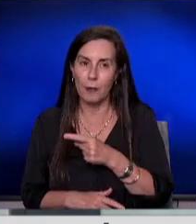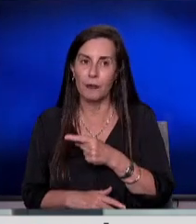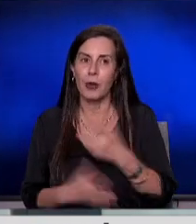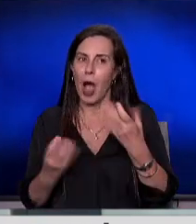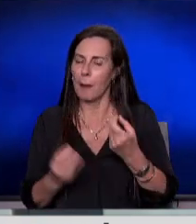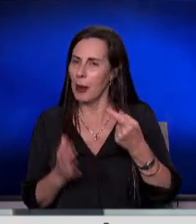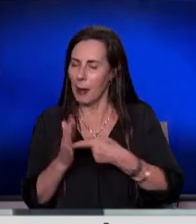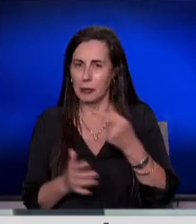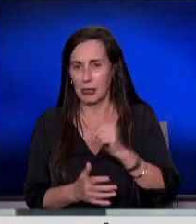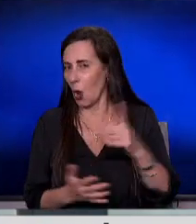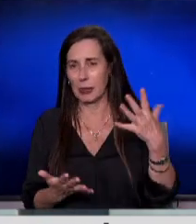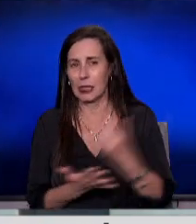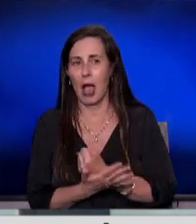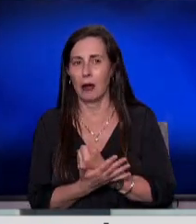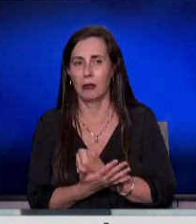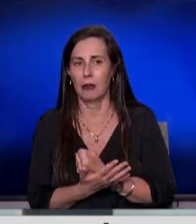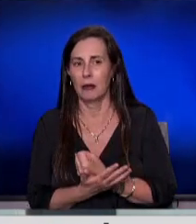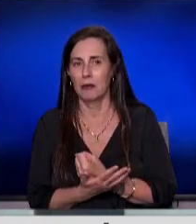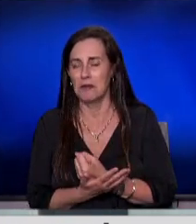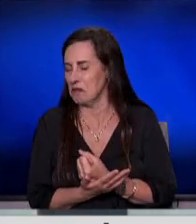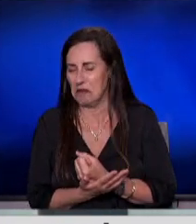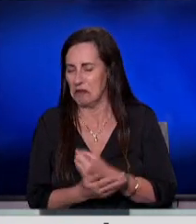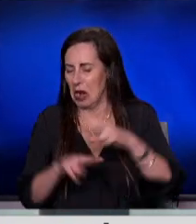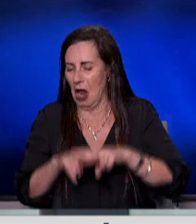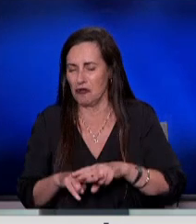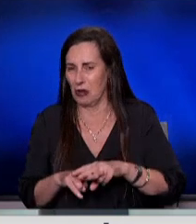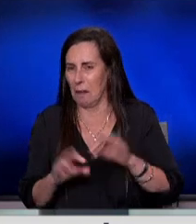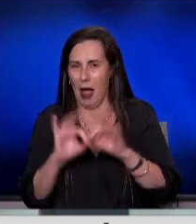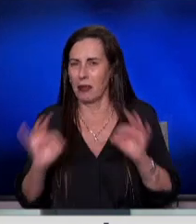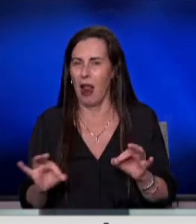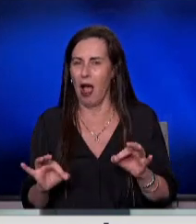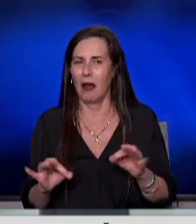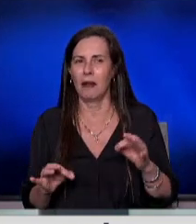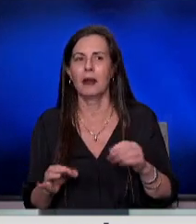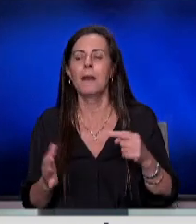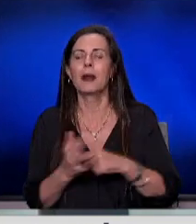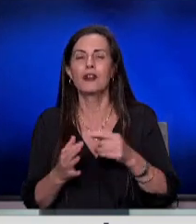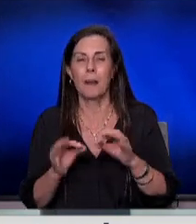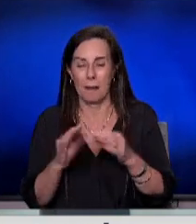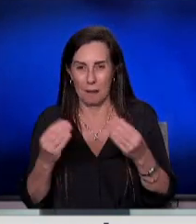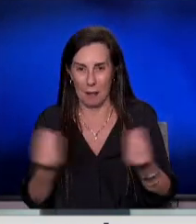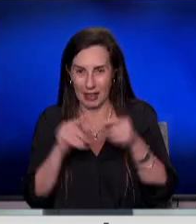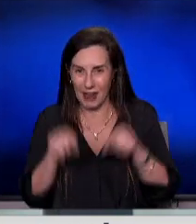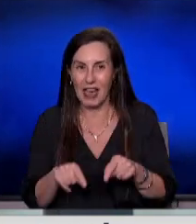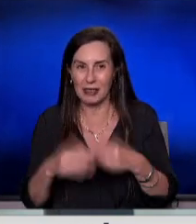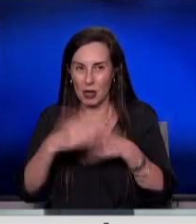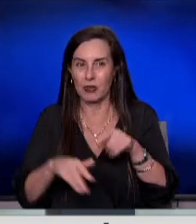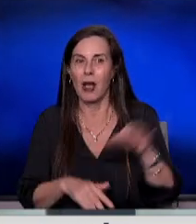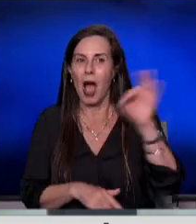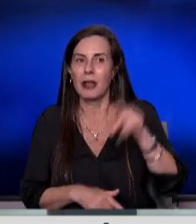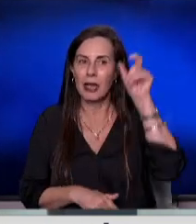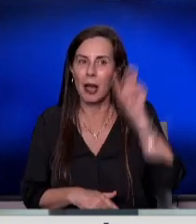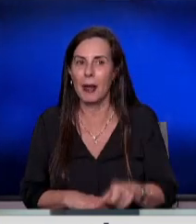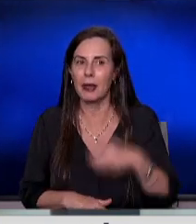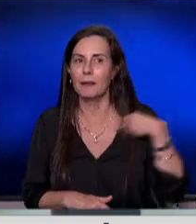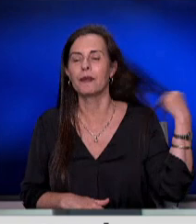מאוד פעמים זה לא מצליח להחזיק מים בשלבים הראשונים, מכיוון שבשלב הזה עדיין